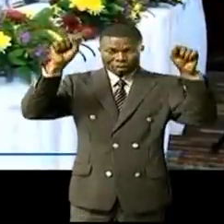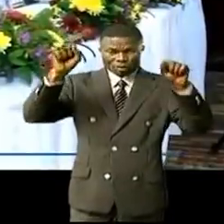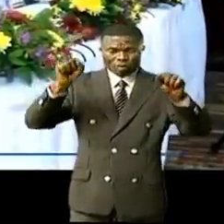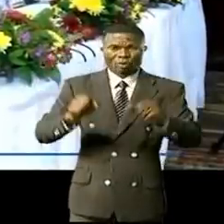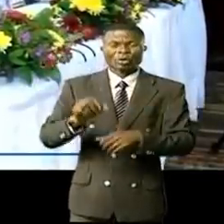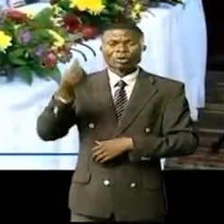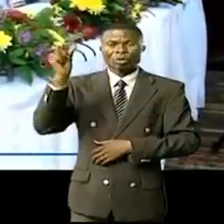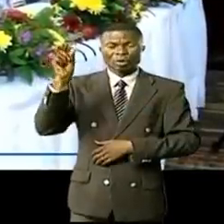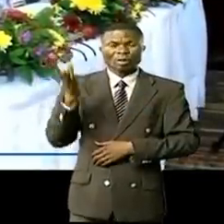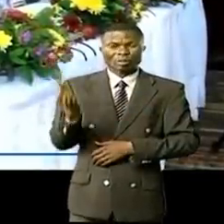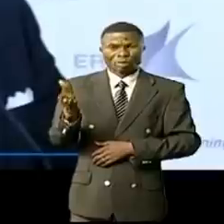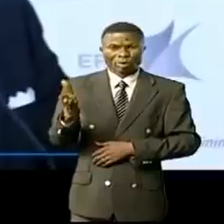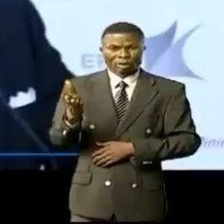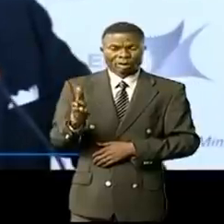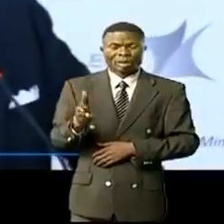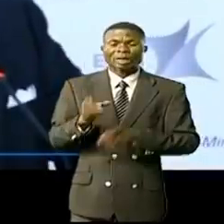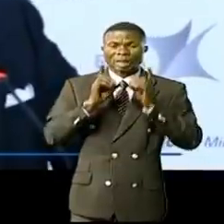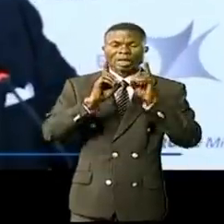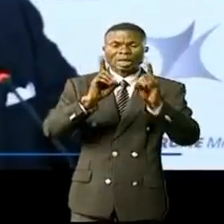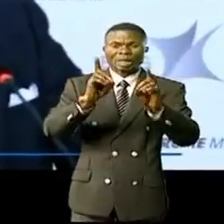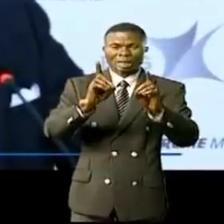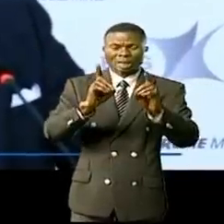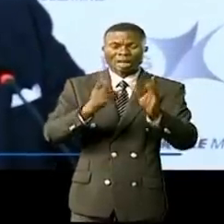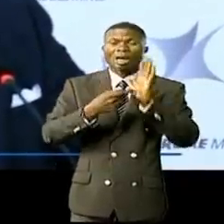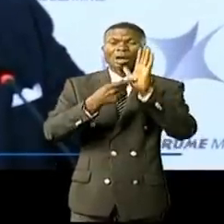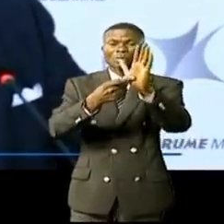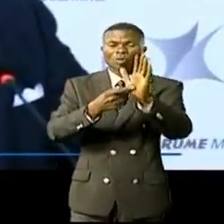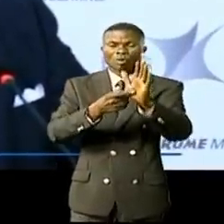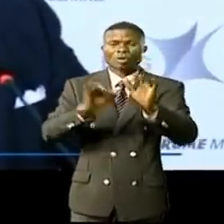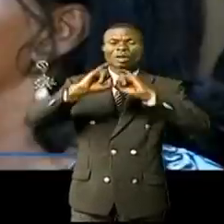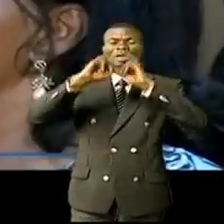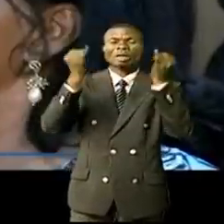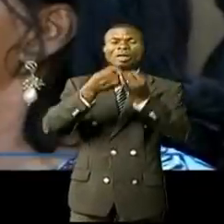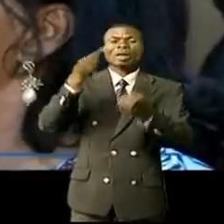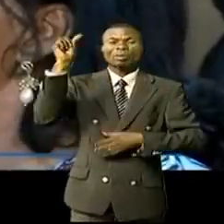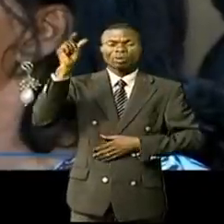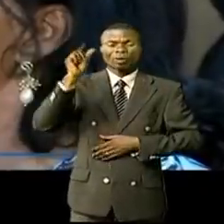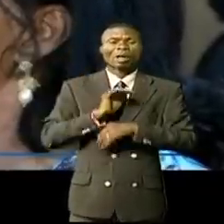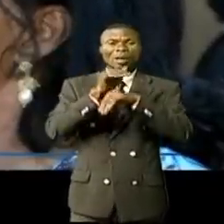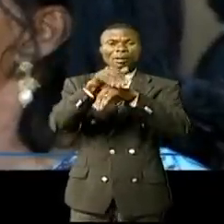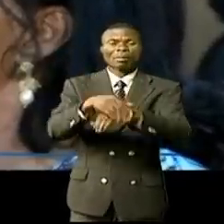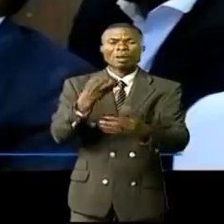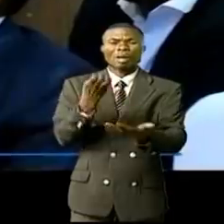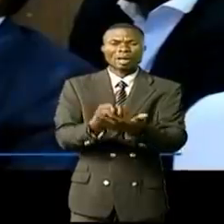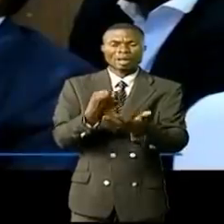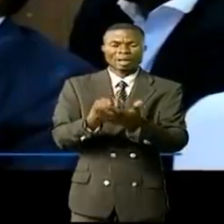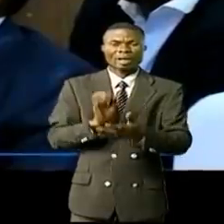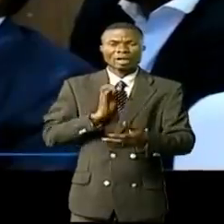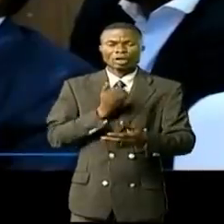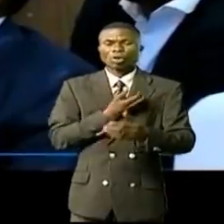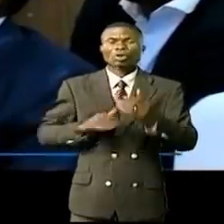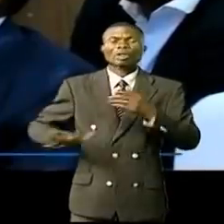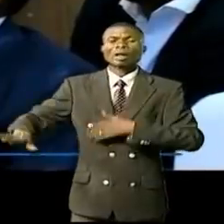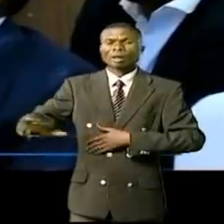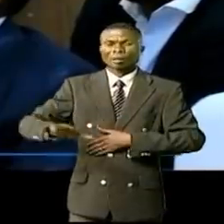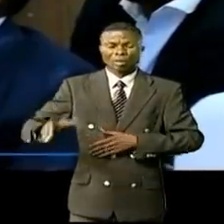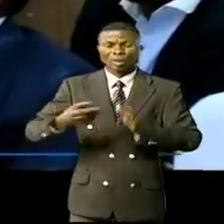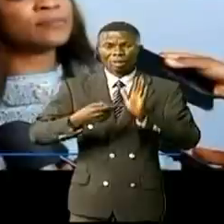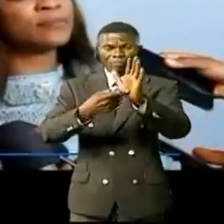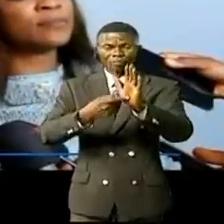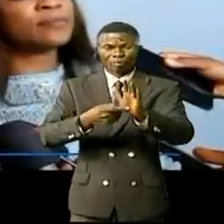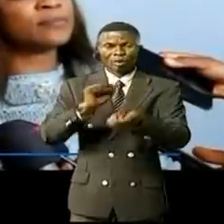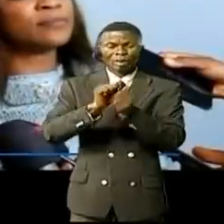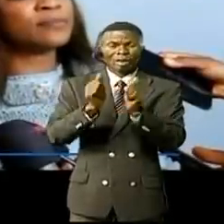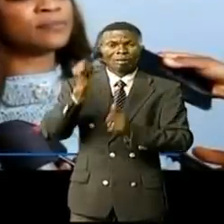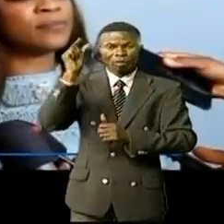chambre, Liu Atun, a dans son intervention prouvé comment l'industrie minière participe à l'économie de la RDC. Nous avons montré que le secteur